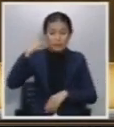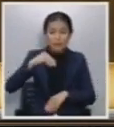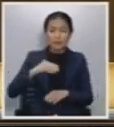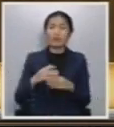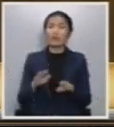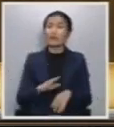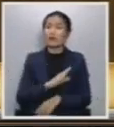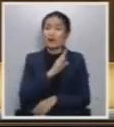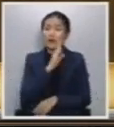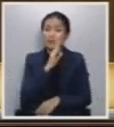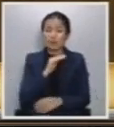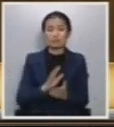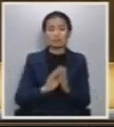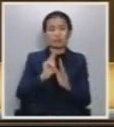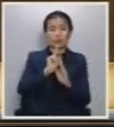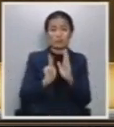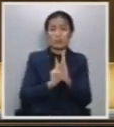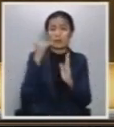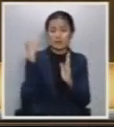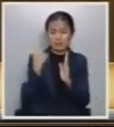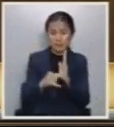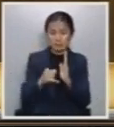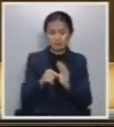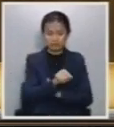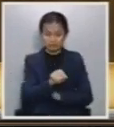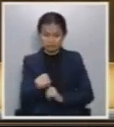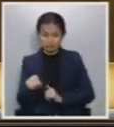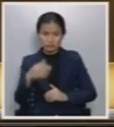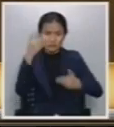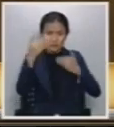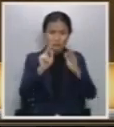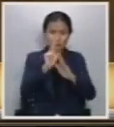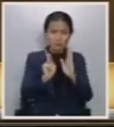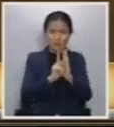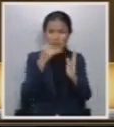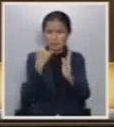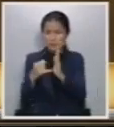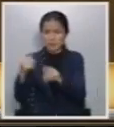ที่กระทำผิดกฎหมายกระทรวงก็ไม่ยอมให้เกิดขึ้นอีกในอนาคตแน่นอนครับ